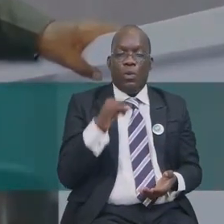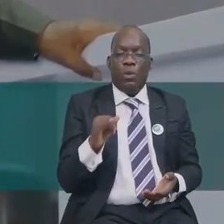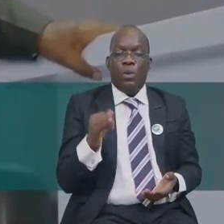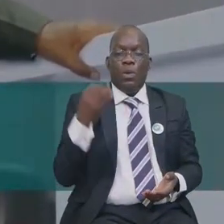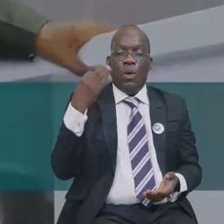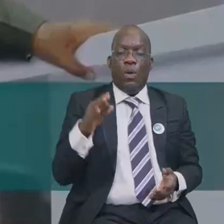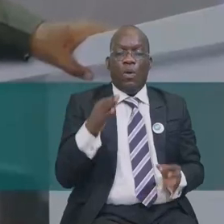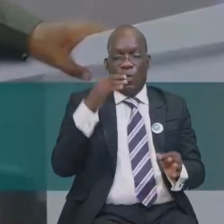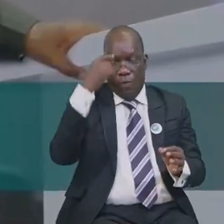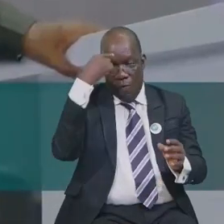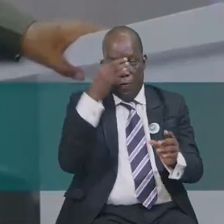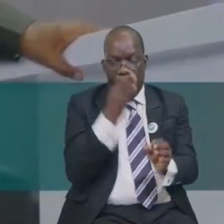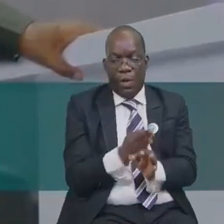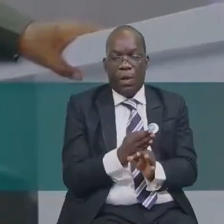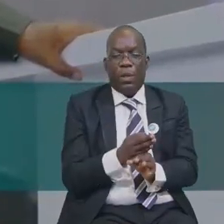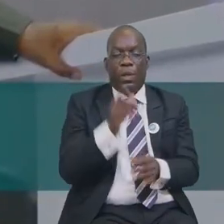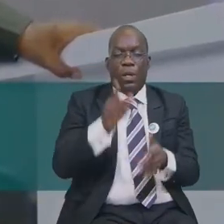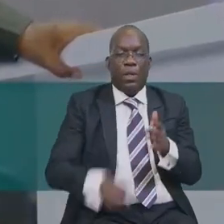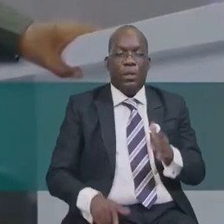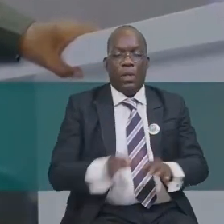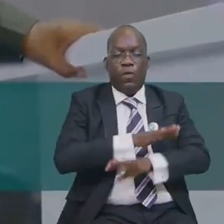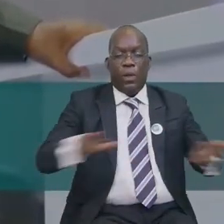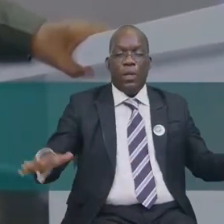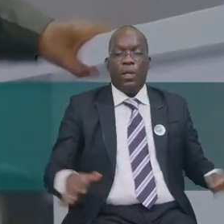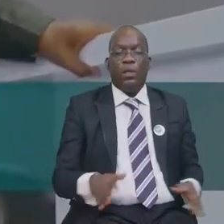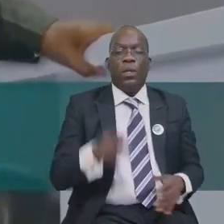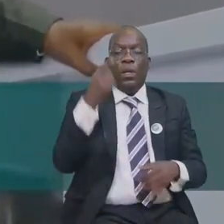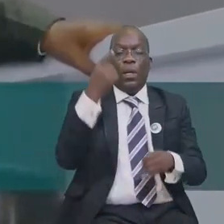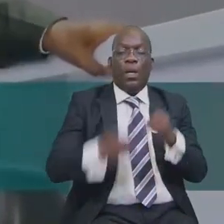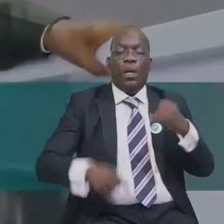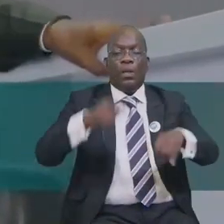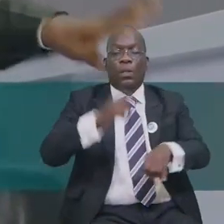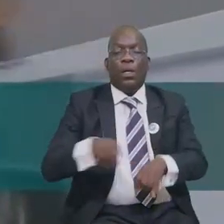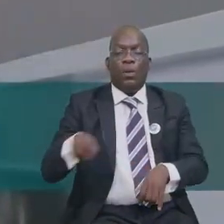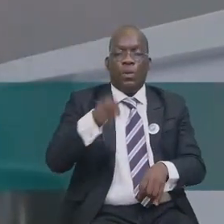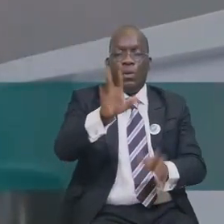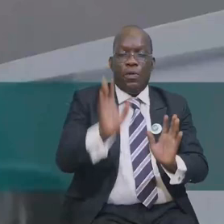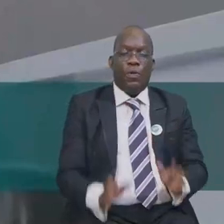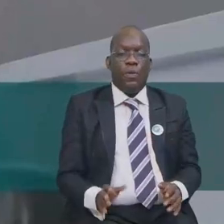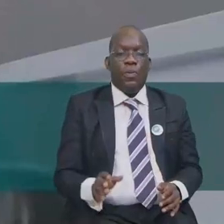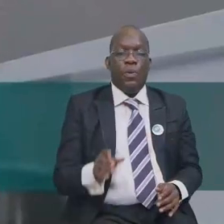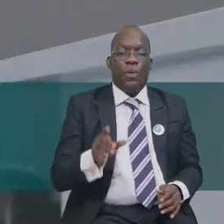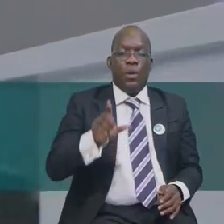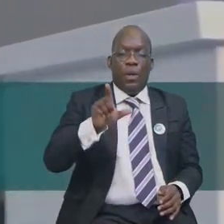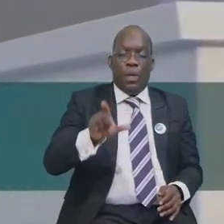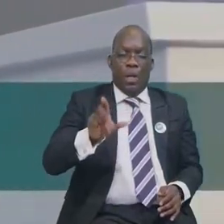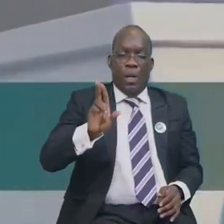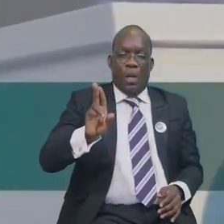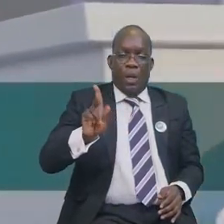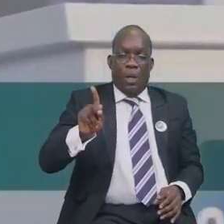des pèlerins incrédules de la fin des temps. En Luc 18,